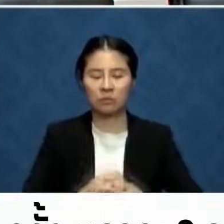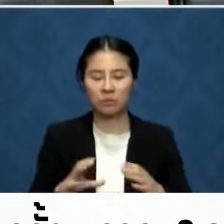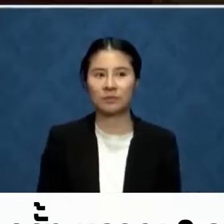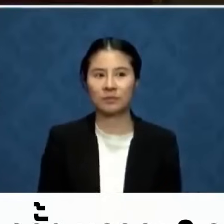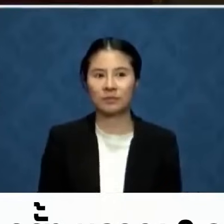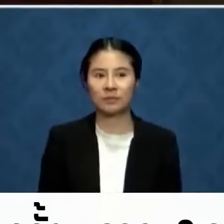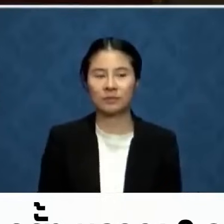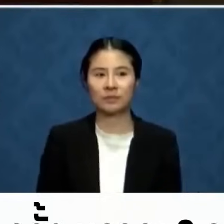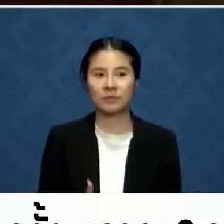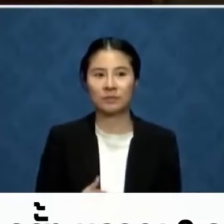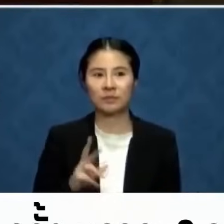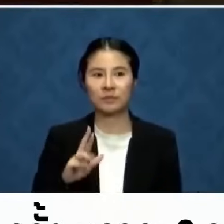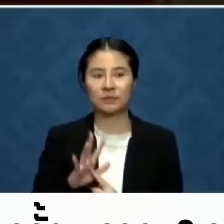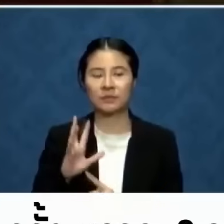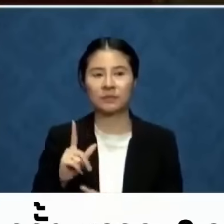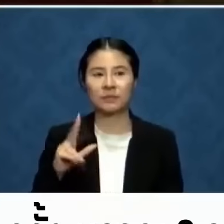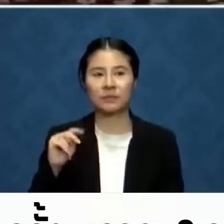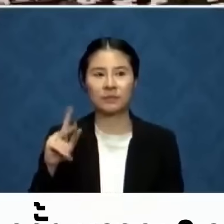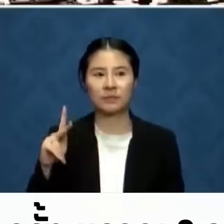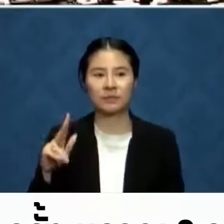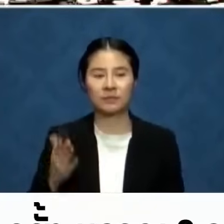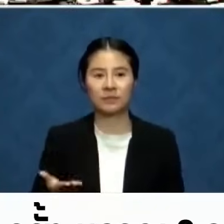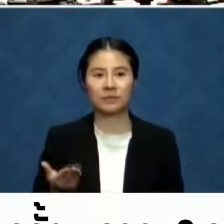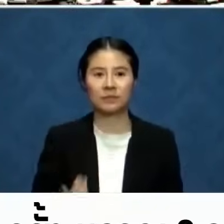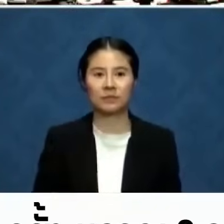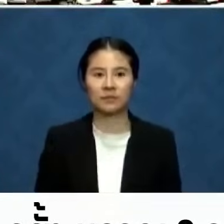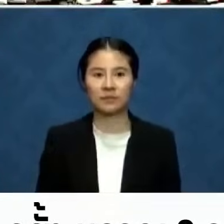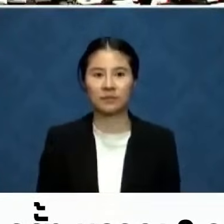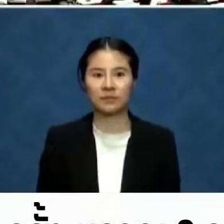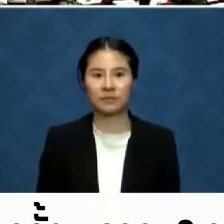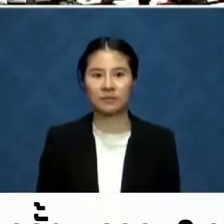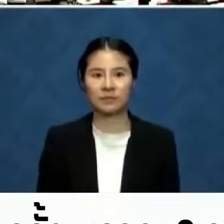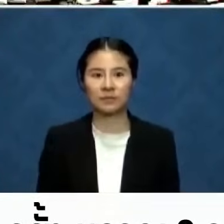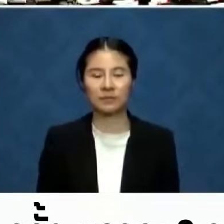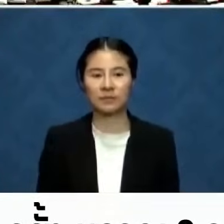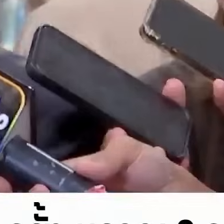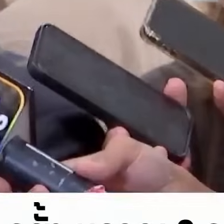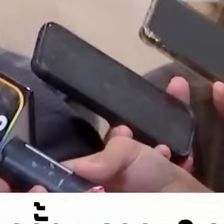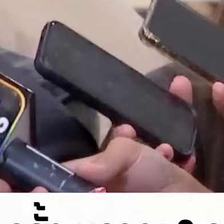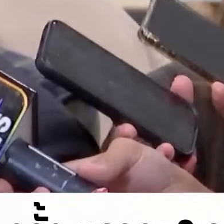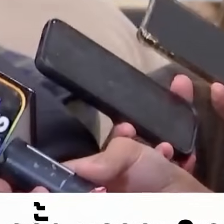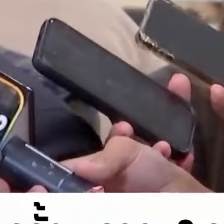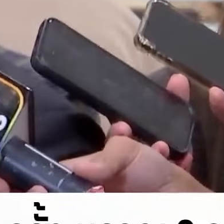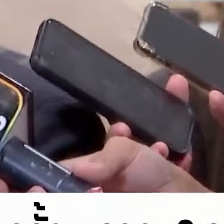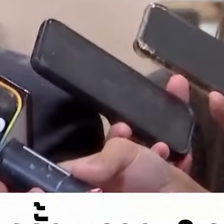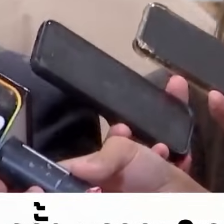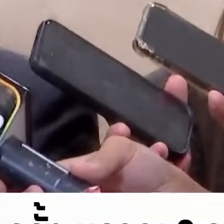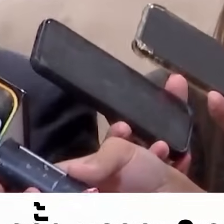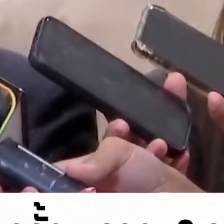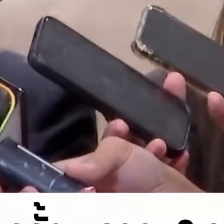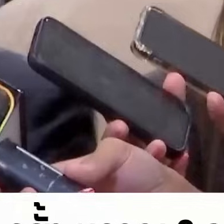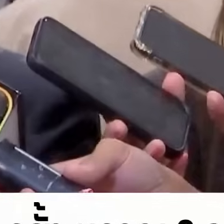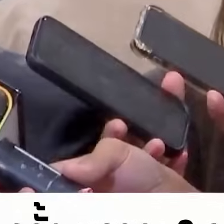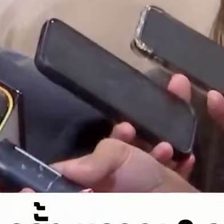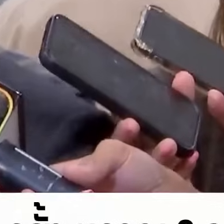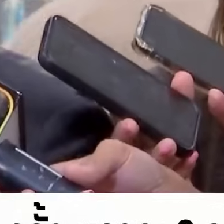อนุสรณ์ว่าแบบนั้นครับค่ะทีนี้พอคุณอนุสรณ์ออกมาบอกว่าต้นเหตุของสภาล่มวันนั้นเนี่ยคือฝั่งฝ่ายค้านอื